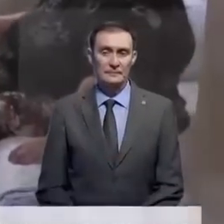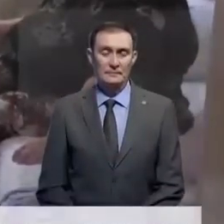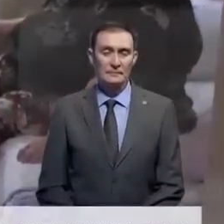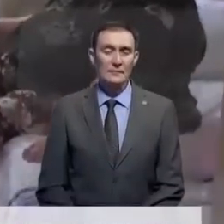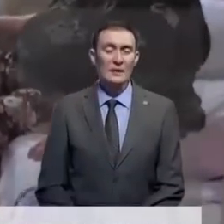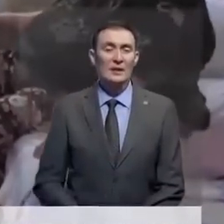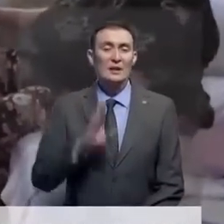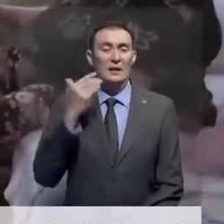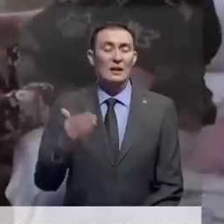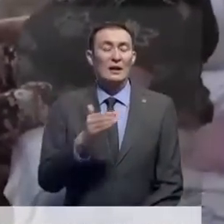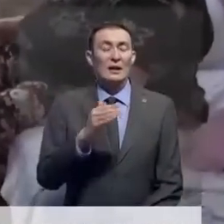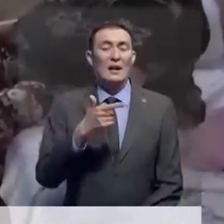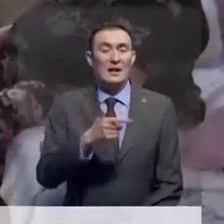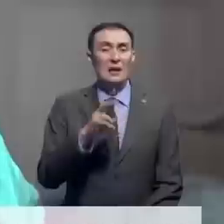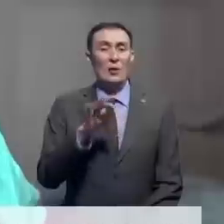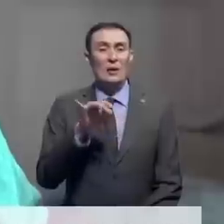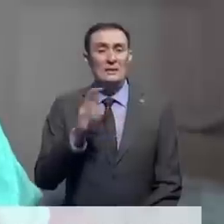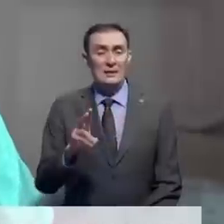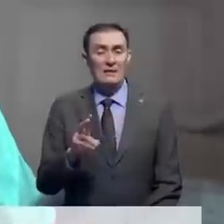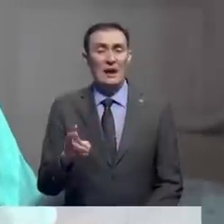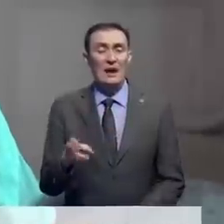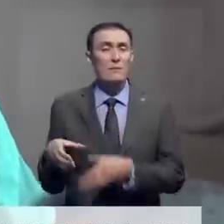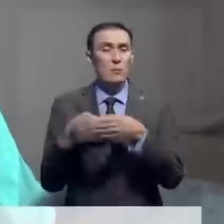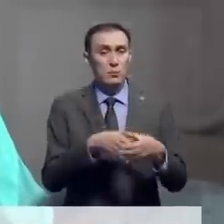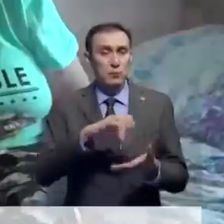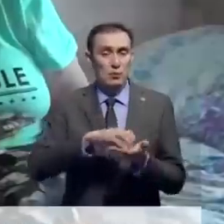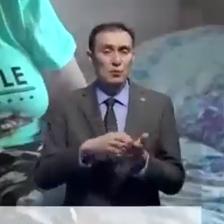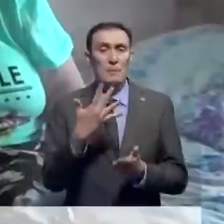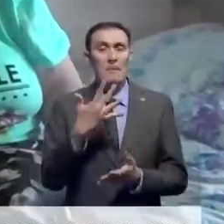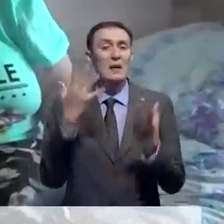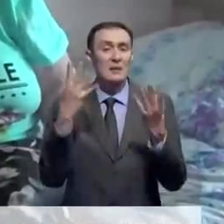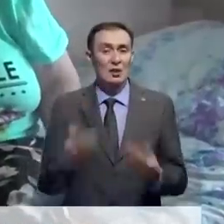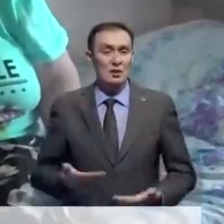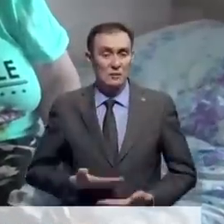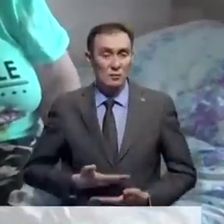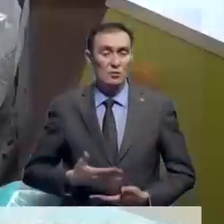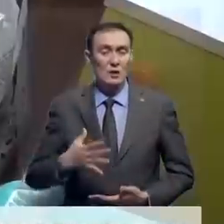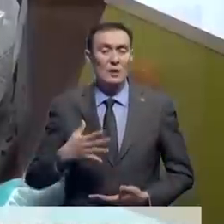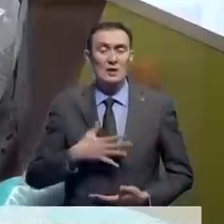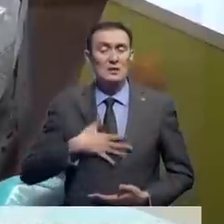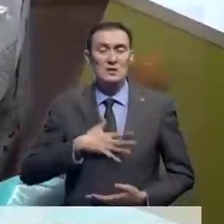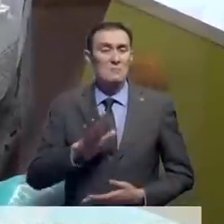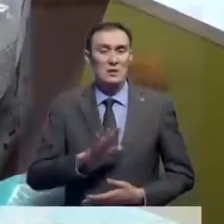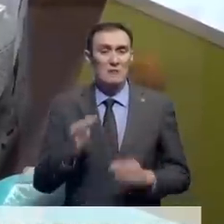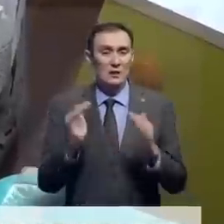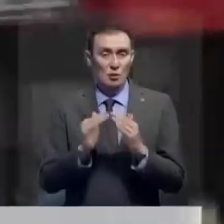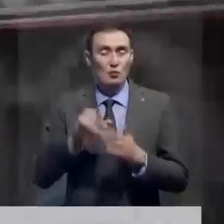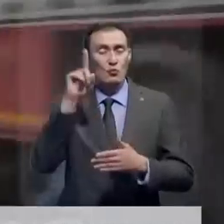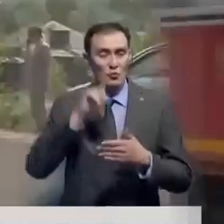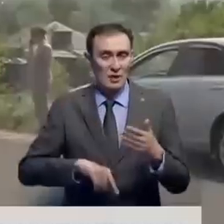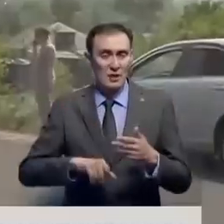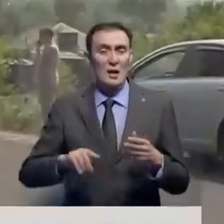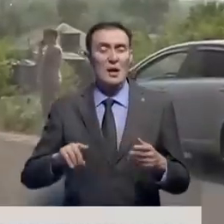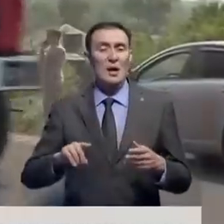жительница села талица Галина Колесник в эвакуционном пункте находится пятые сутки говорит уже не переживает за покинутый дом уверена